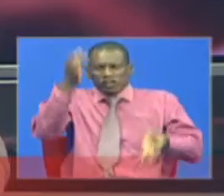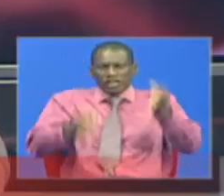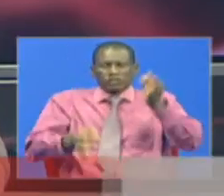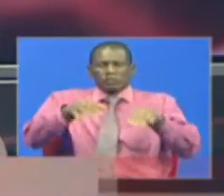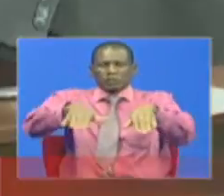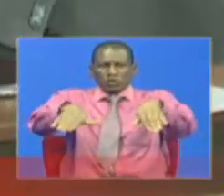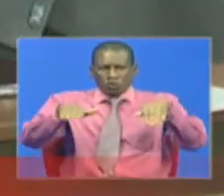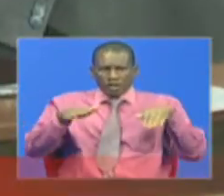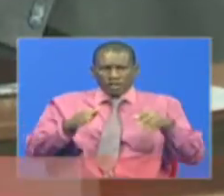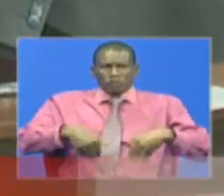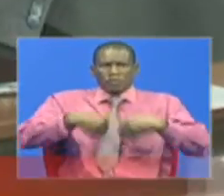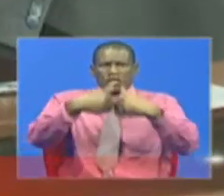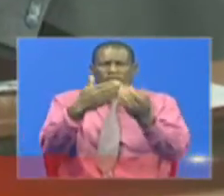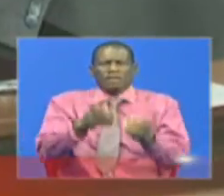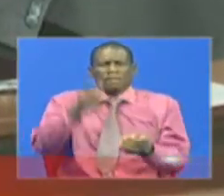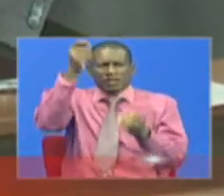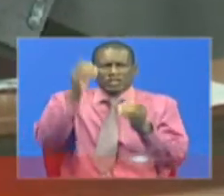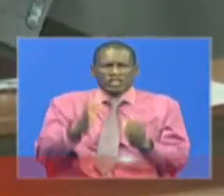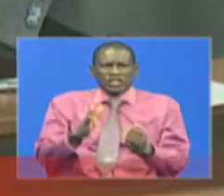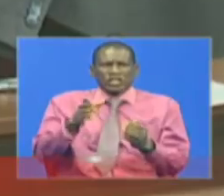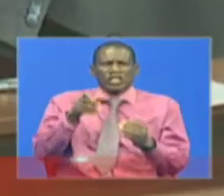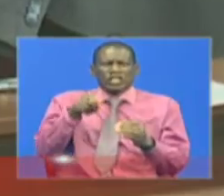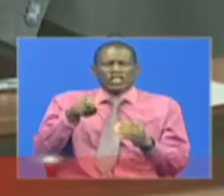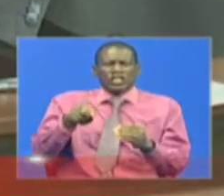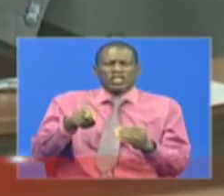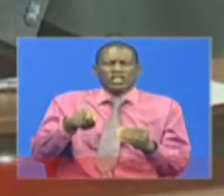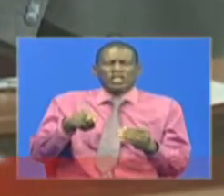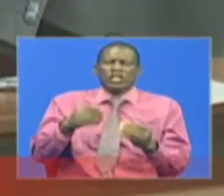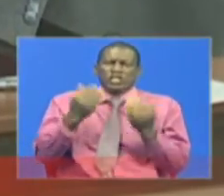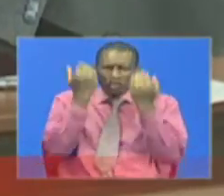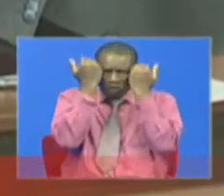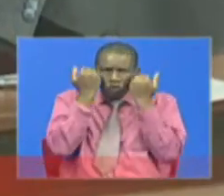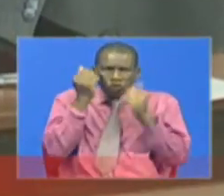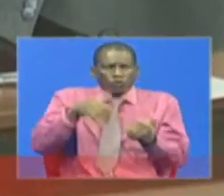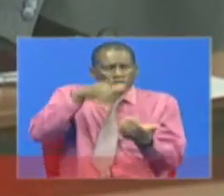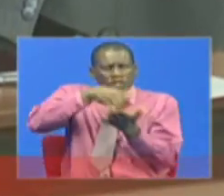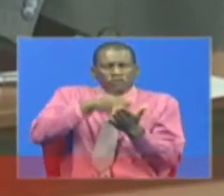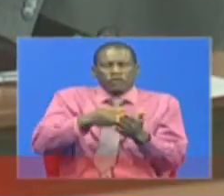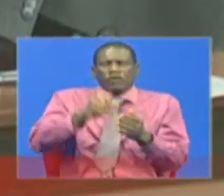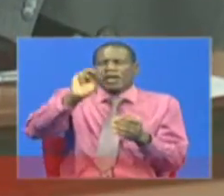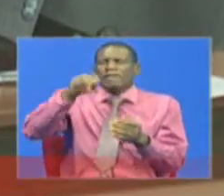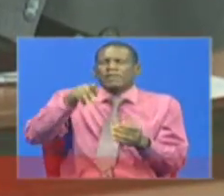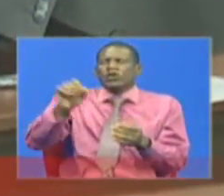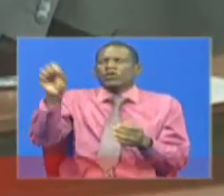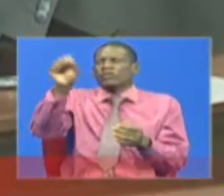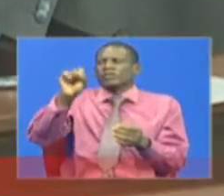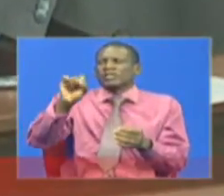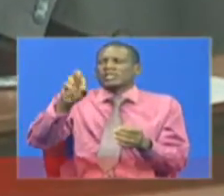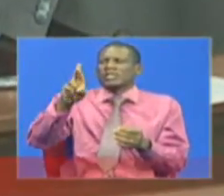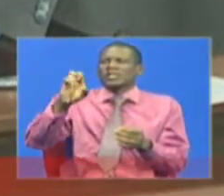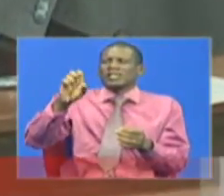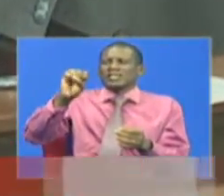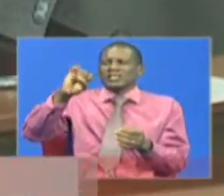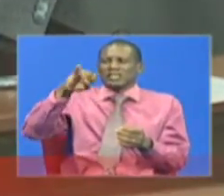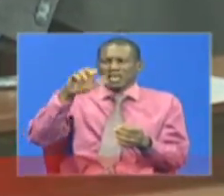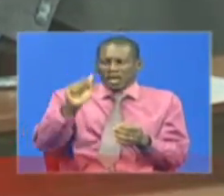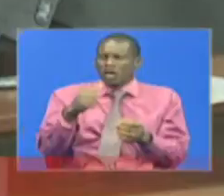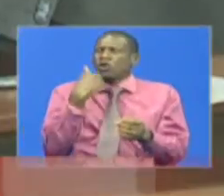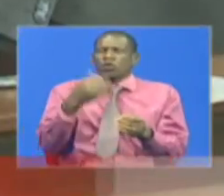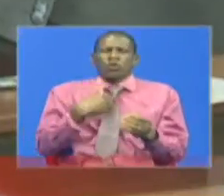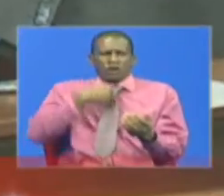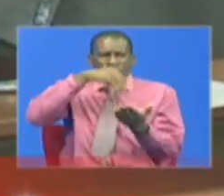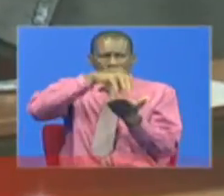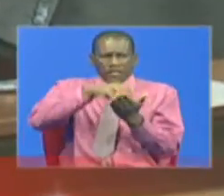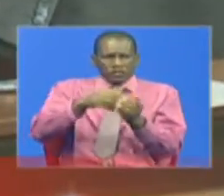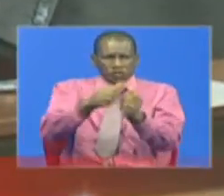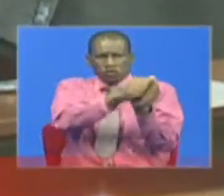na hakimu hapo katika mahakama hiyo ambayo inamhusisha mbunge wa Sirisia John Waluke ambaye ameshtakiwa pamoja na